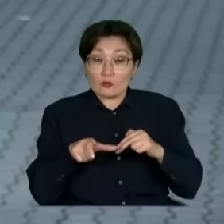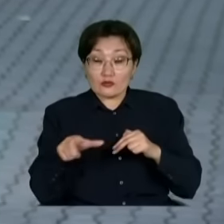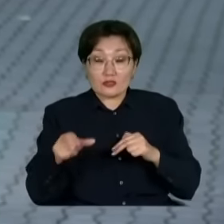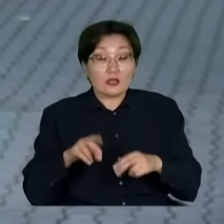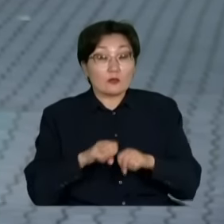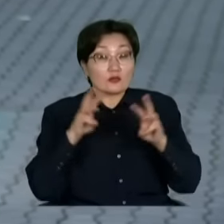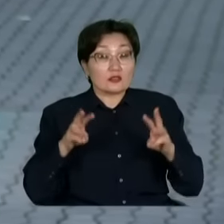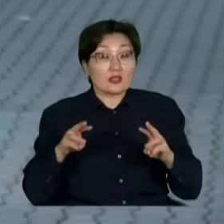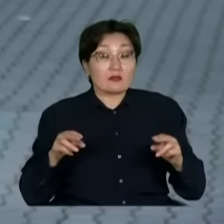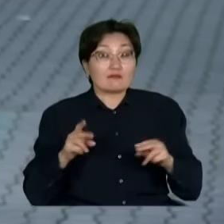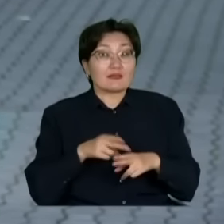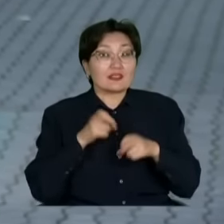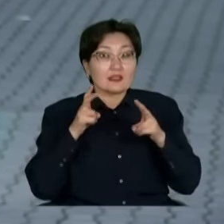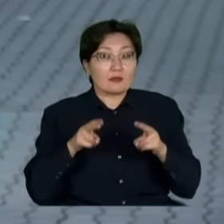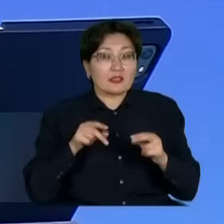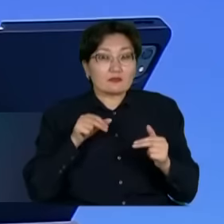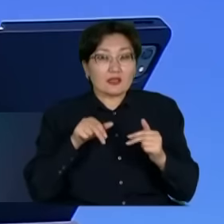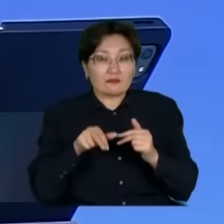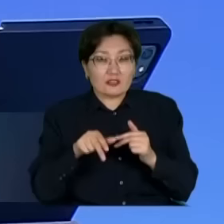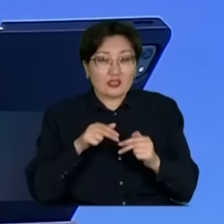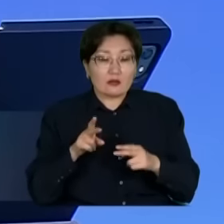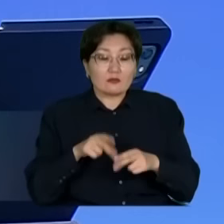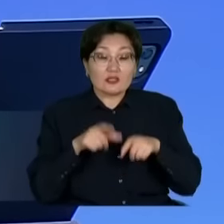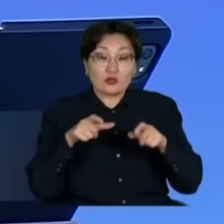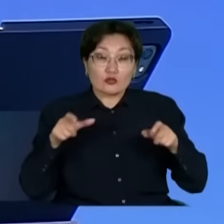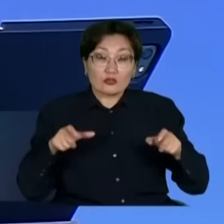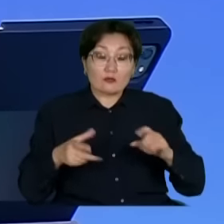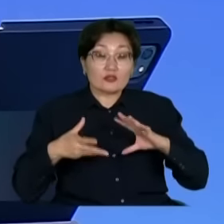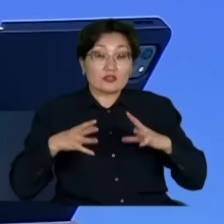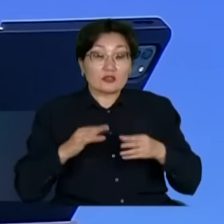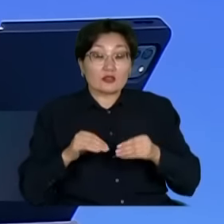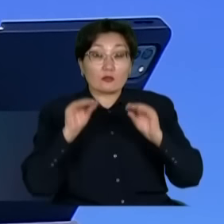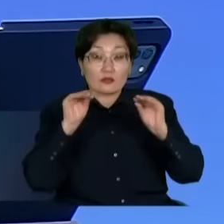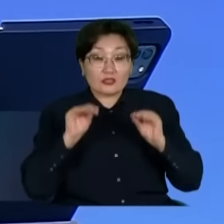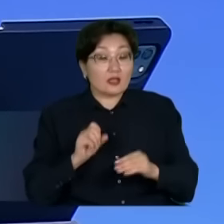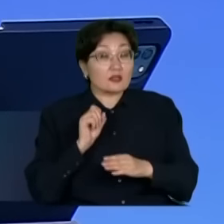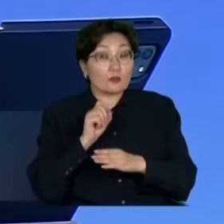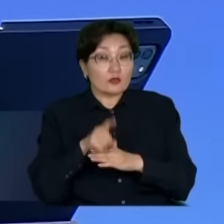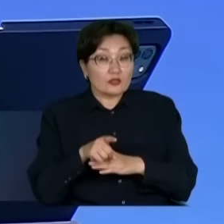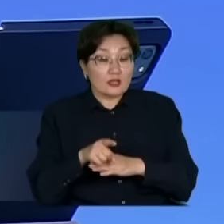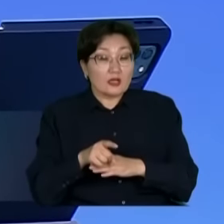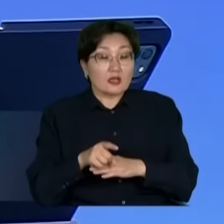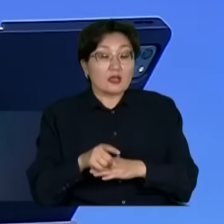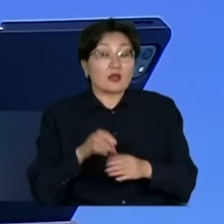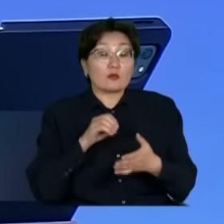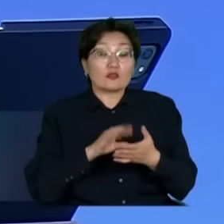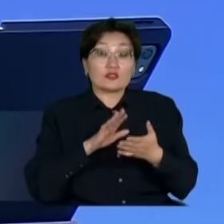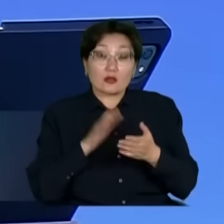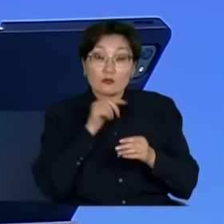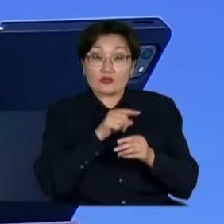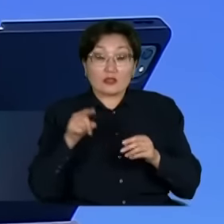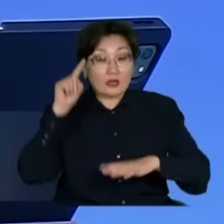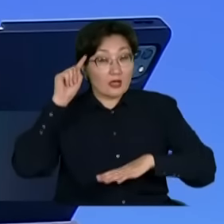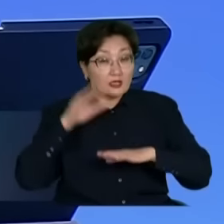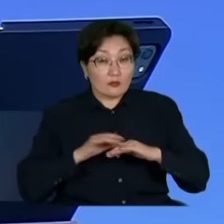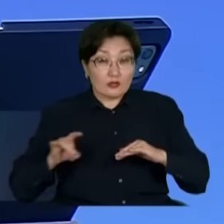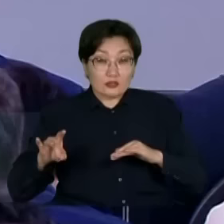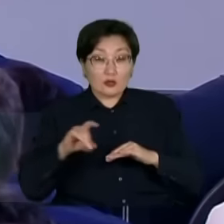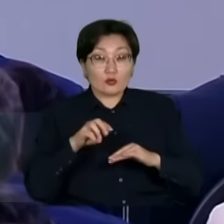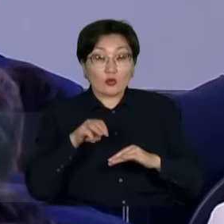безопасность передвижения пешеходов по итогам нашей я протокольные поручения дам определил срок котором Акимат района